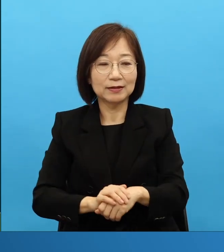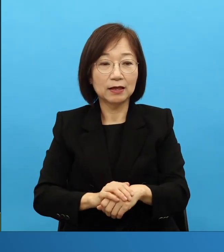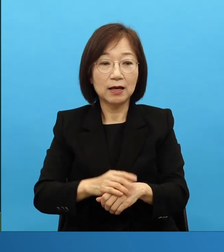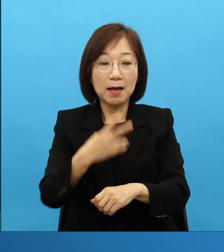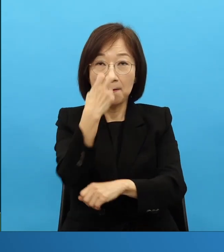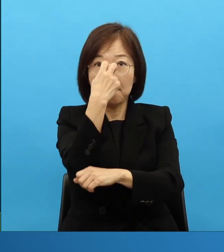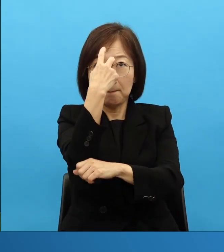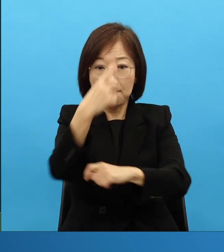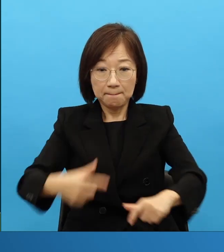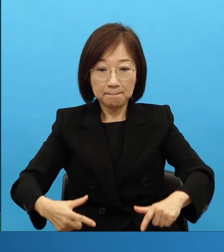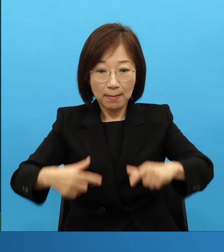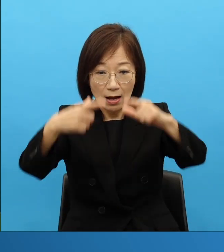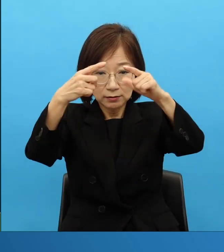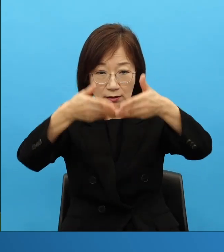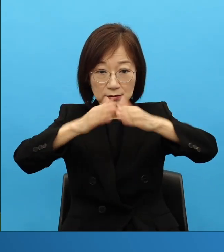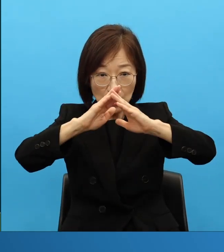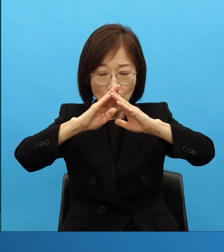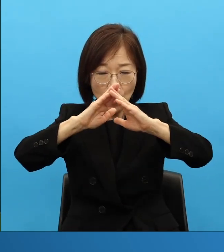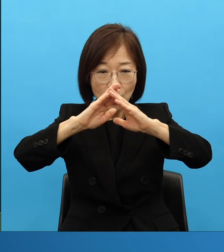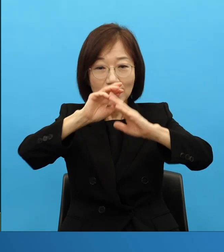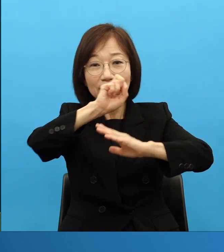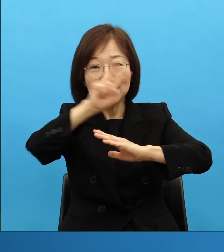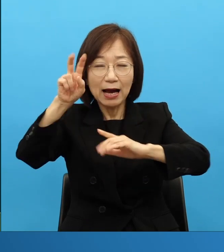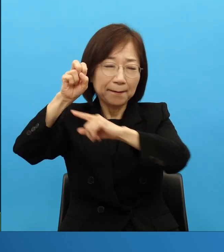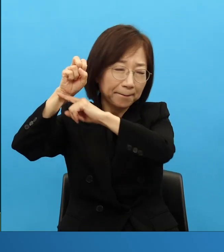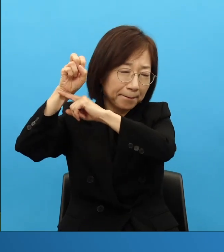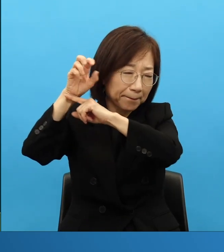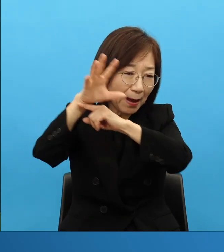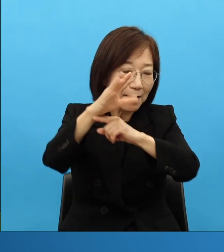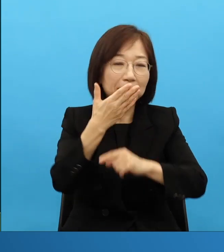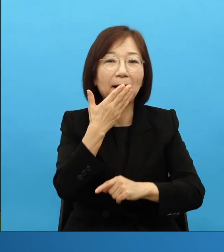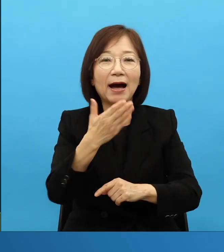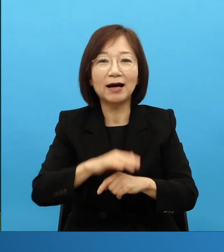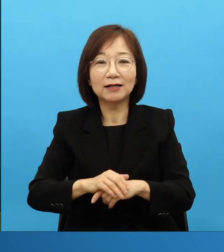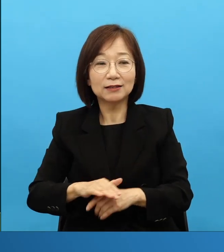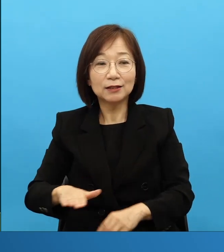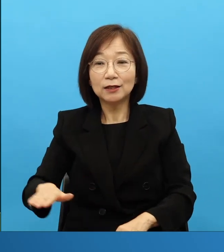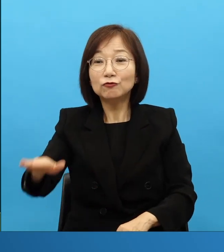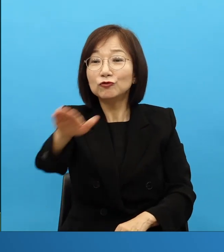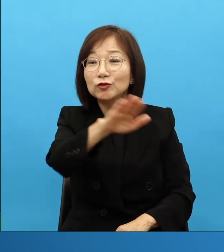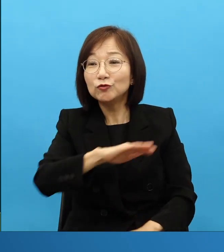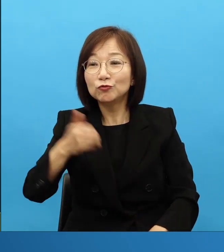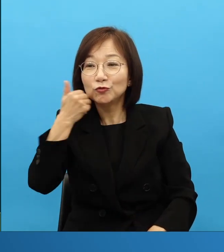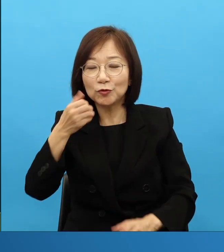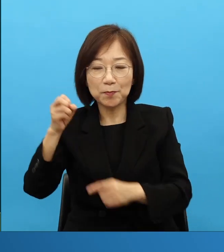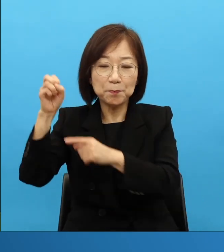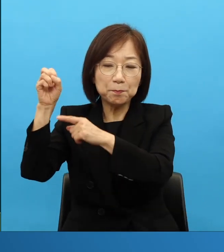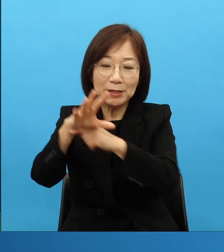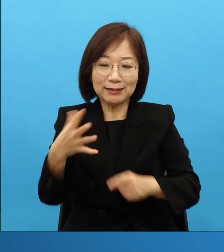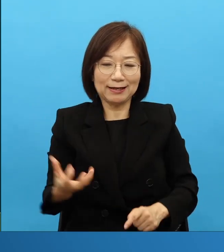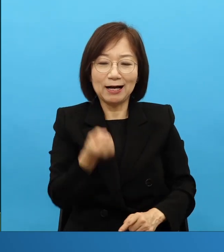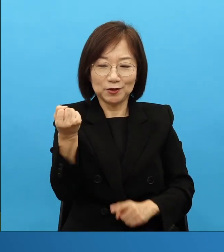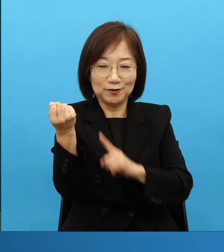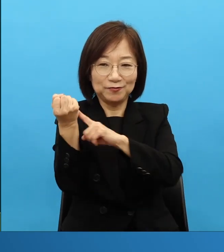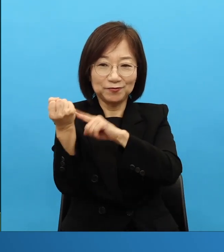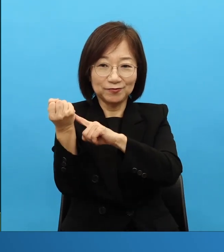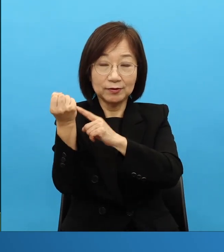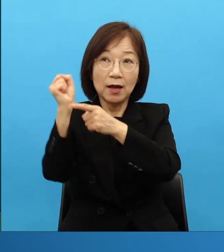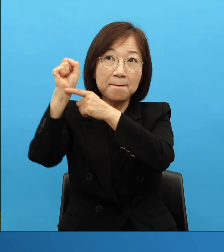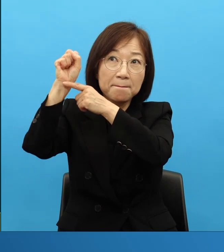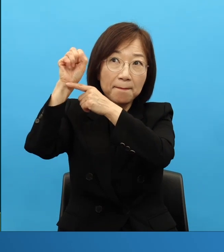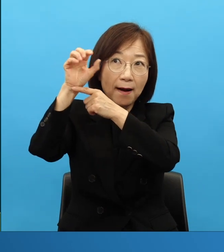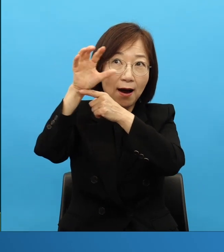거 아닙니까? You must raise the partisan to shine the light. 여러분 빛을 가진 사람인데 You're the 오nes with the light. 그럼 진짜 응답을 어떻게 받나 그걸 알아야